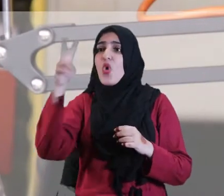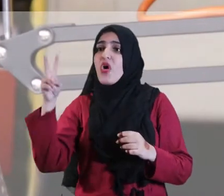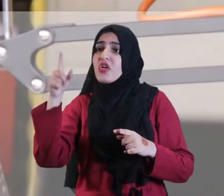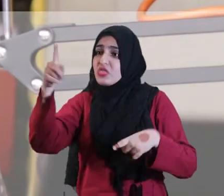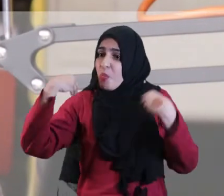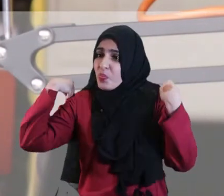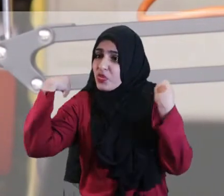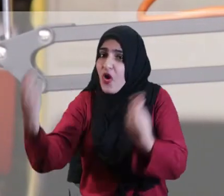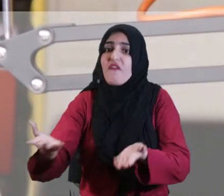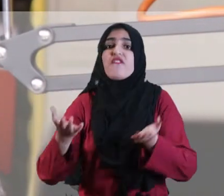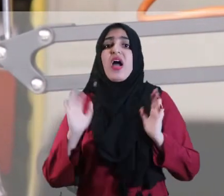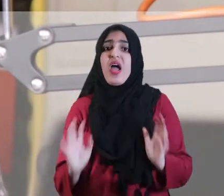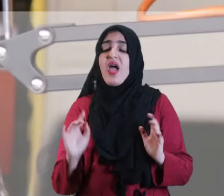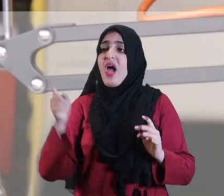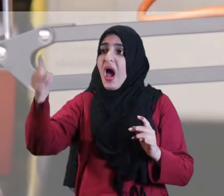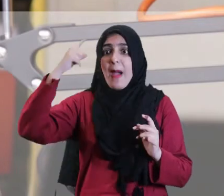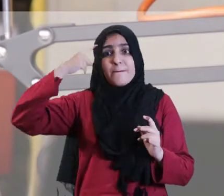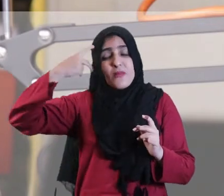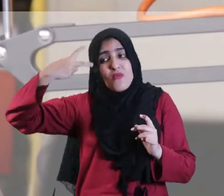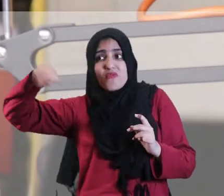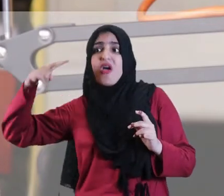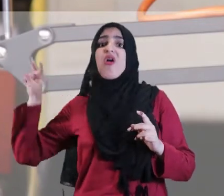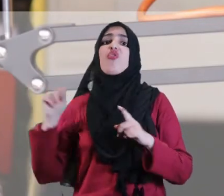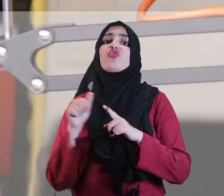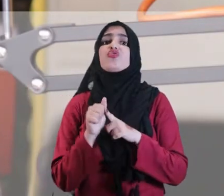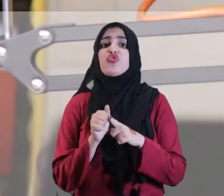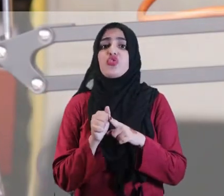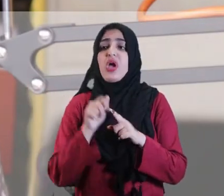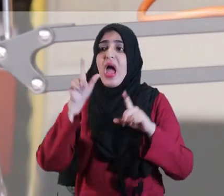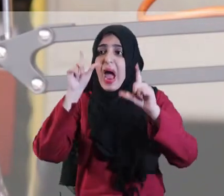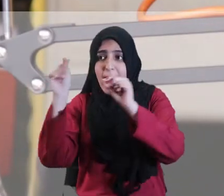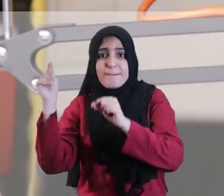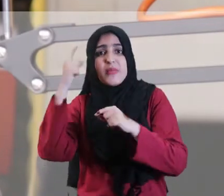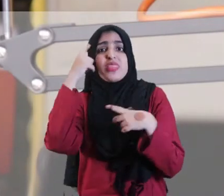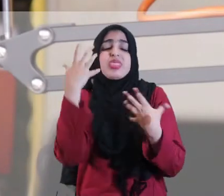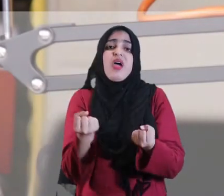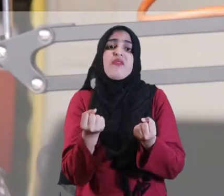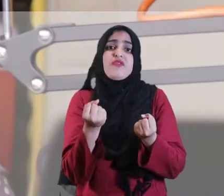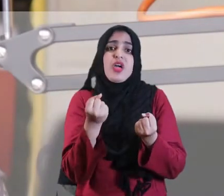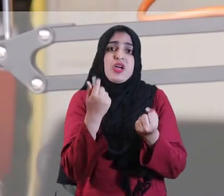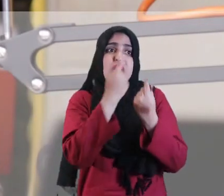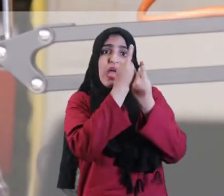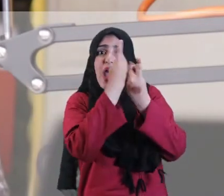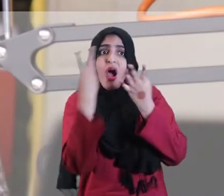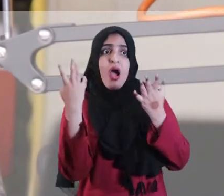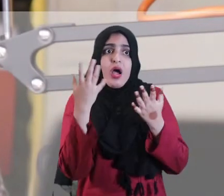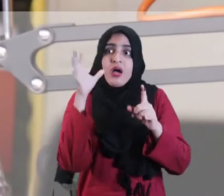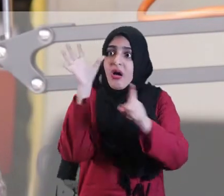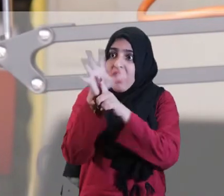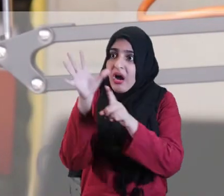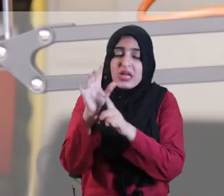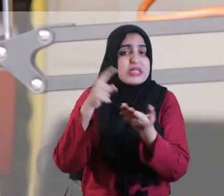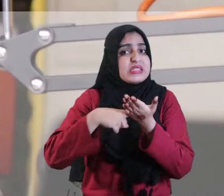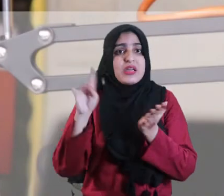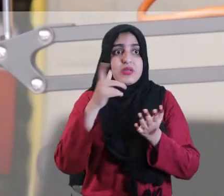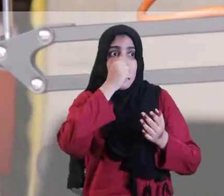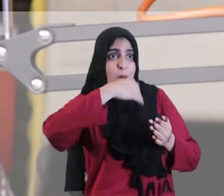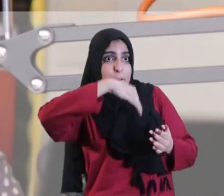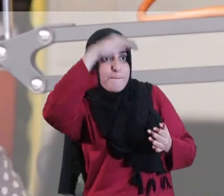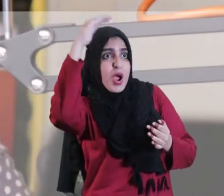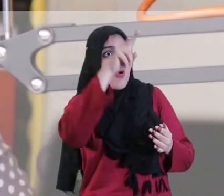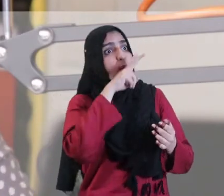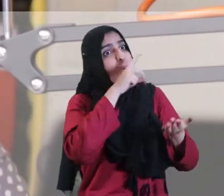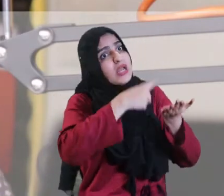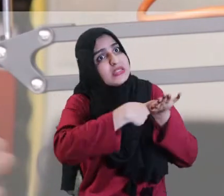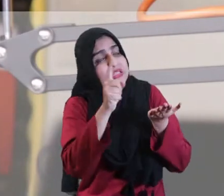इस्तेमाल करें आपको बताने वाले हैं कि आपने सारी बातें सुनी